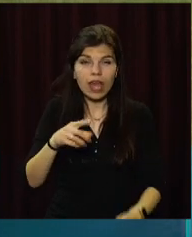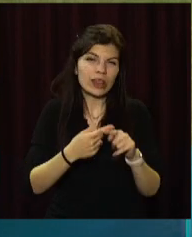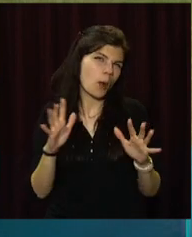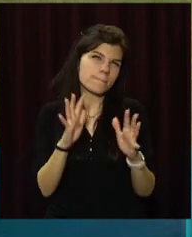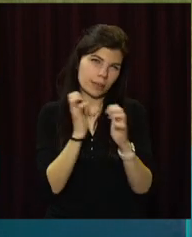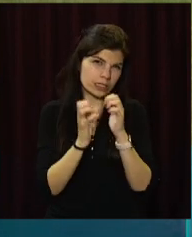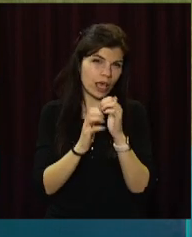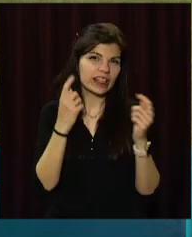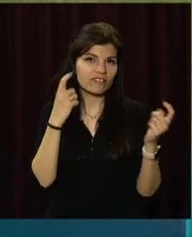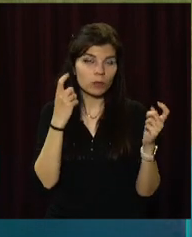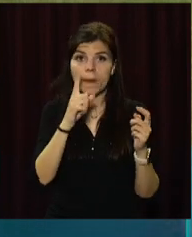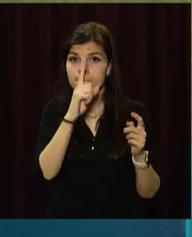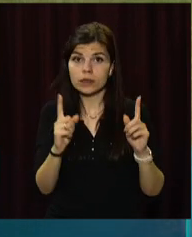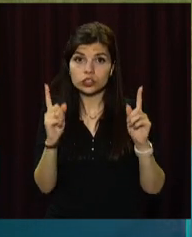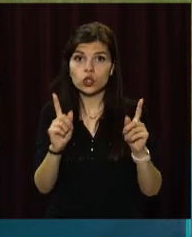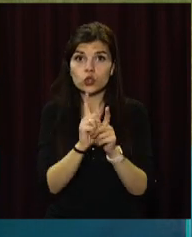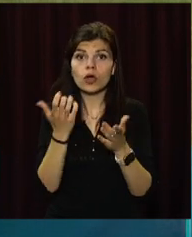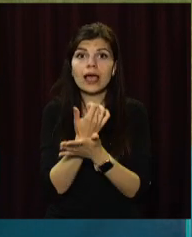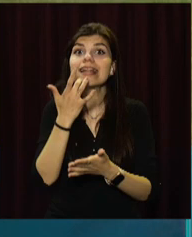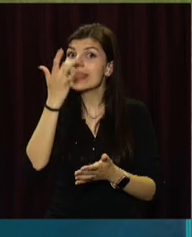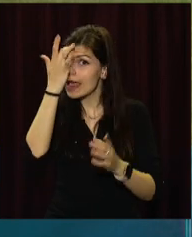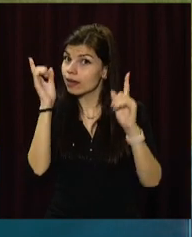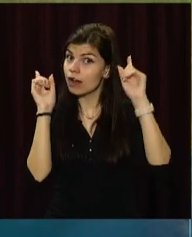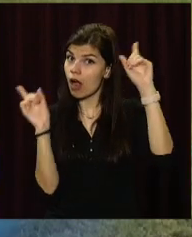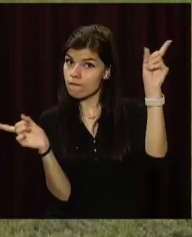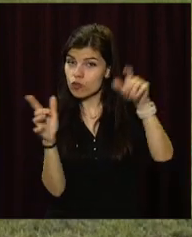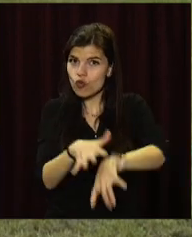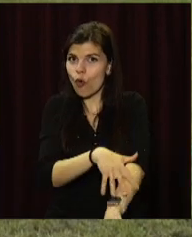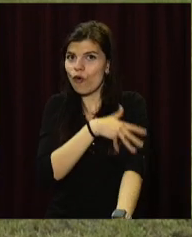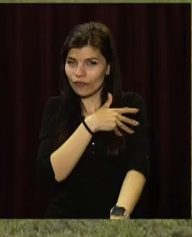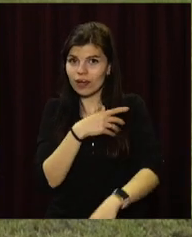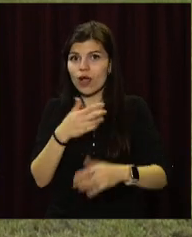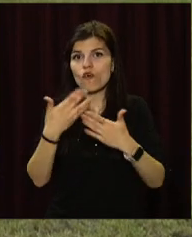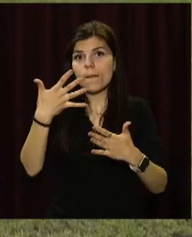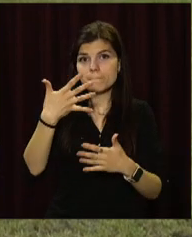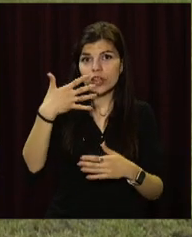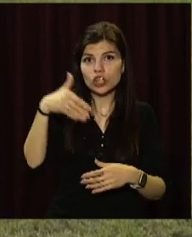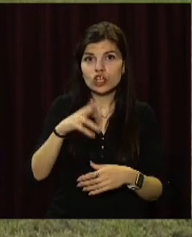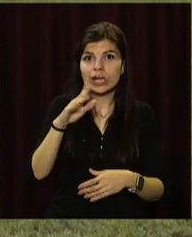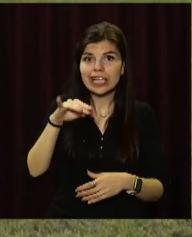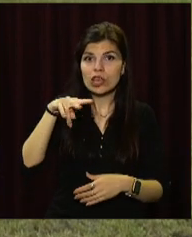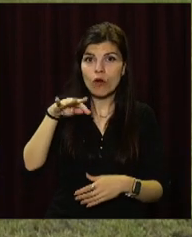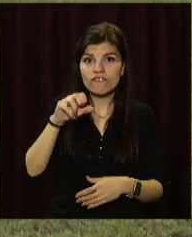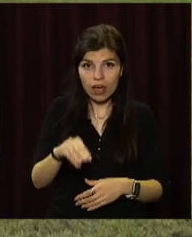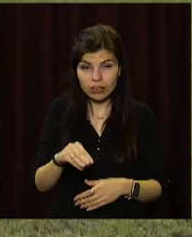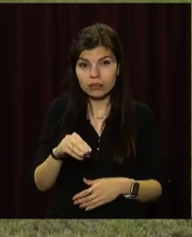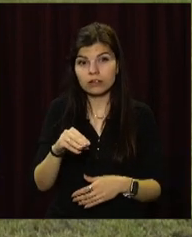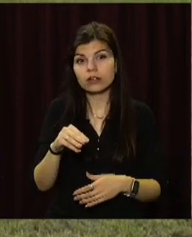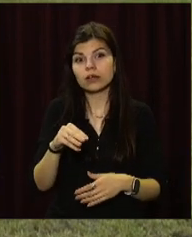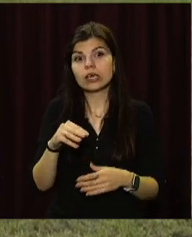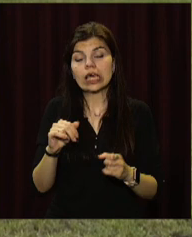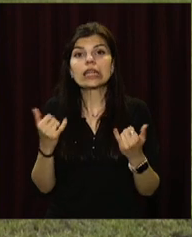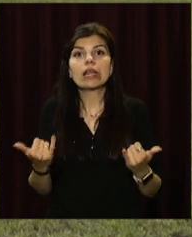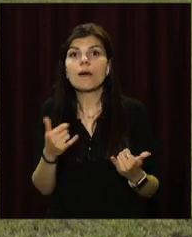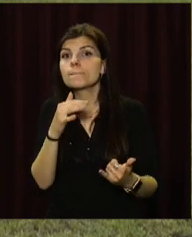даним, місяць повинна заробляти літній місяць від 5 тисяч кВт, і на